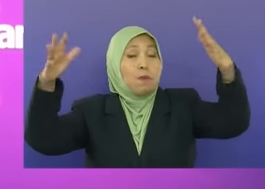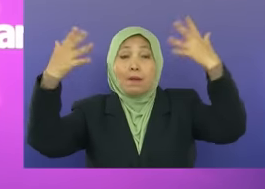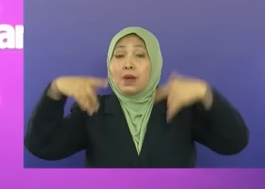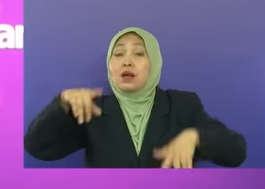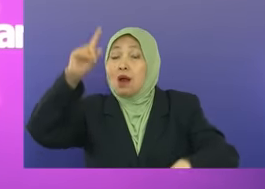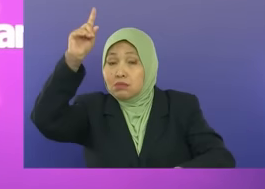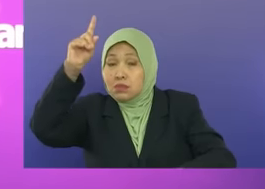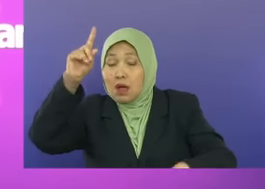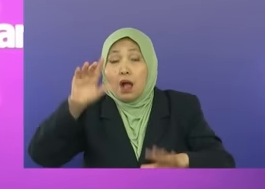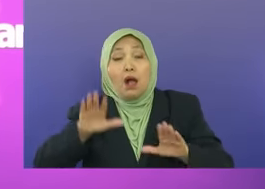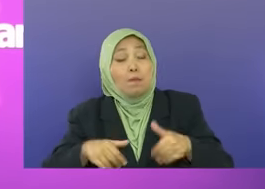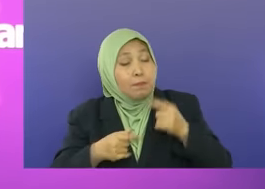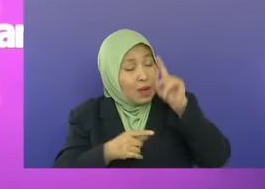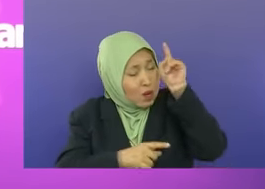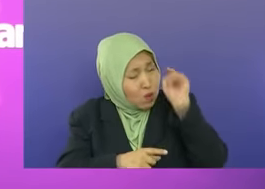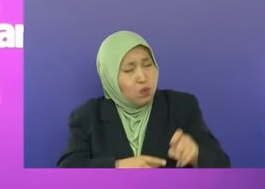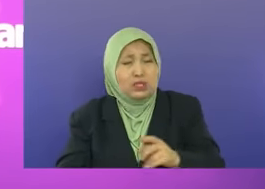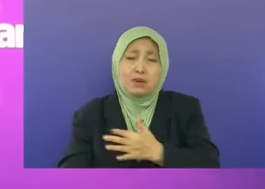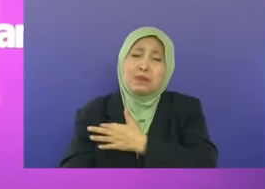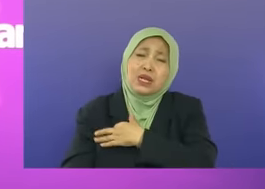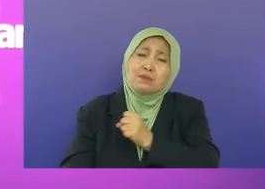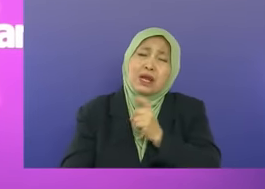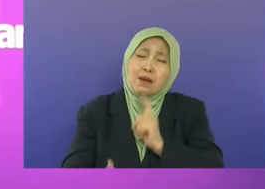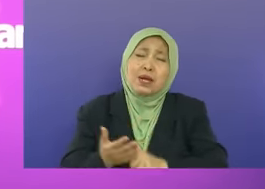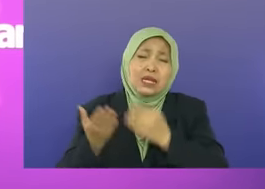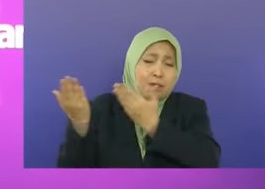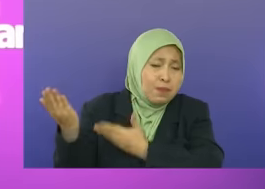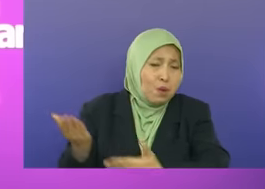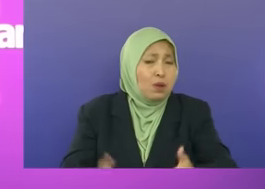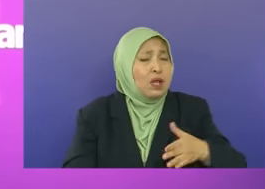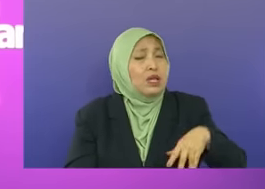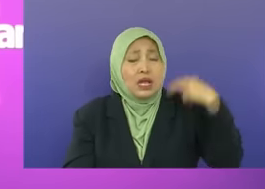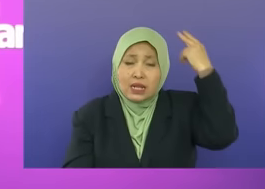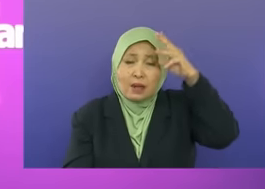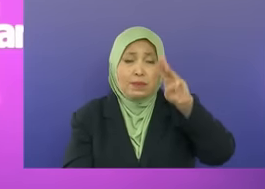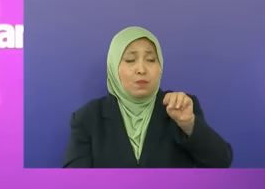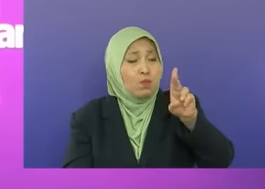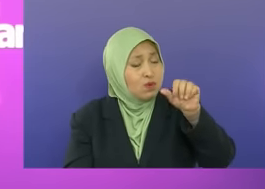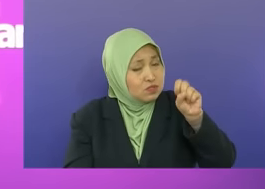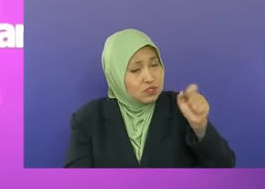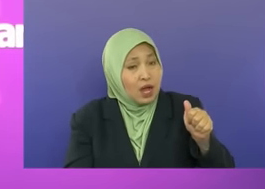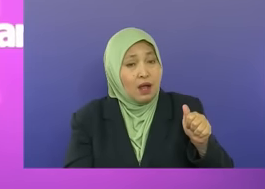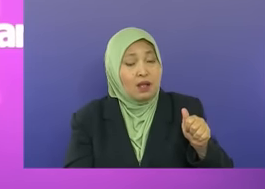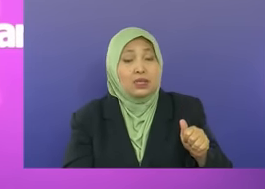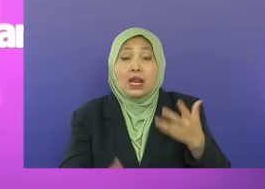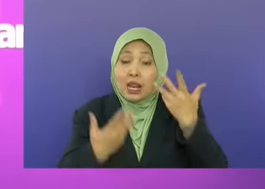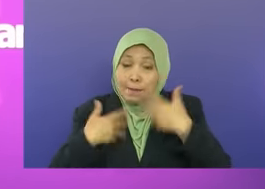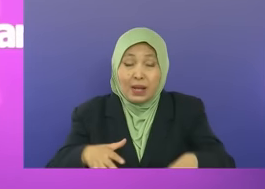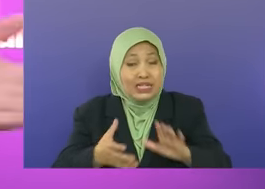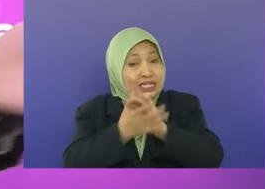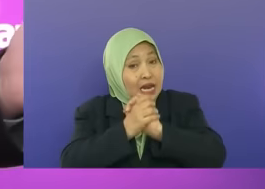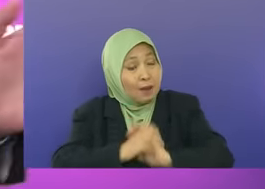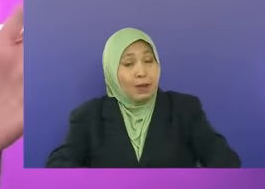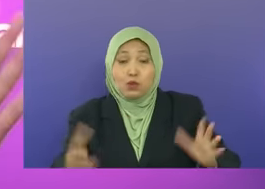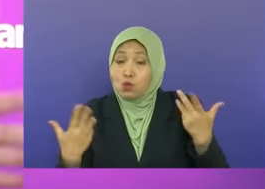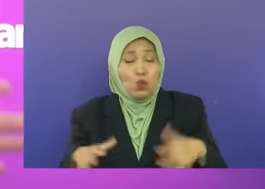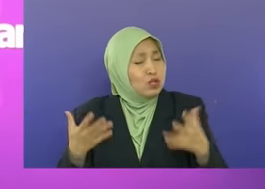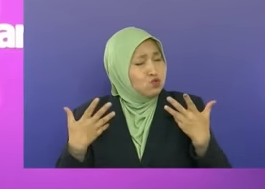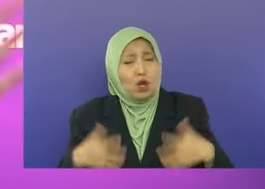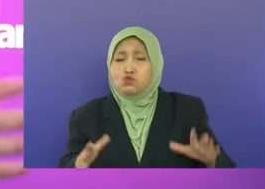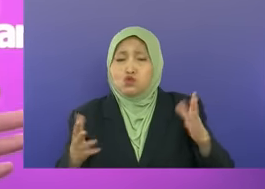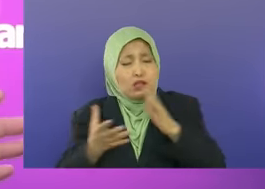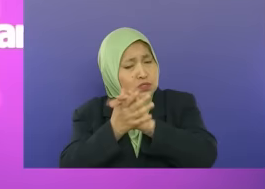betapa perlunya beriman kepada Apa yang dibawa oleh Nabi Musa Alaihissalam serta mereka Selamat sudah Selamat ya